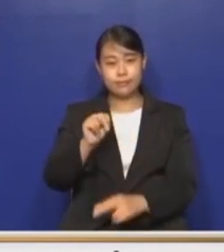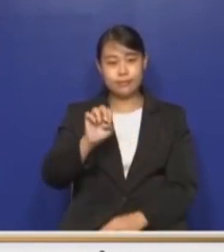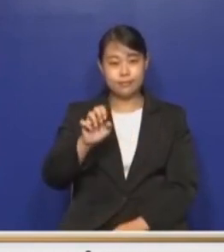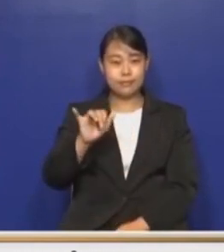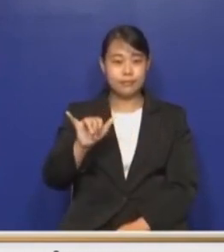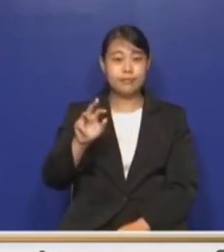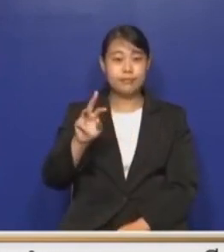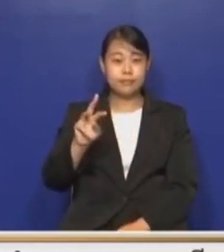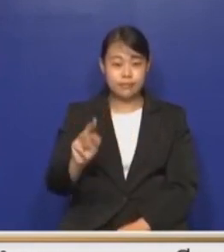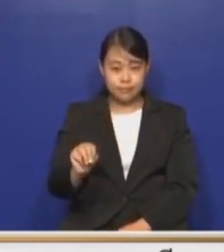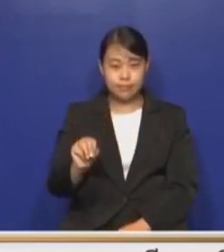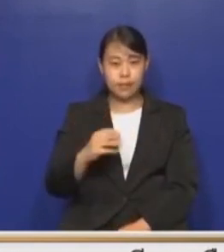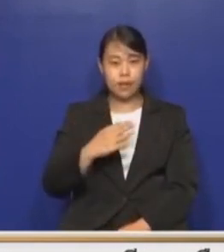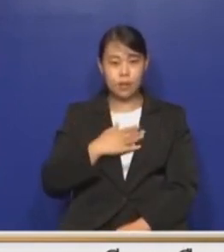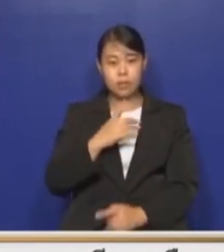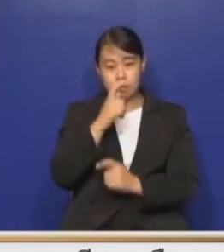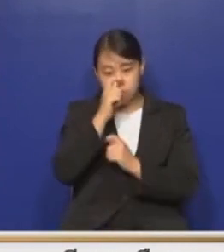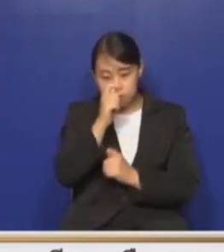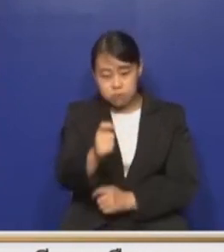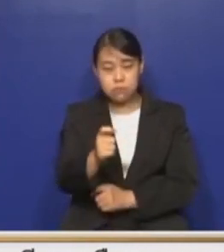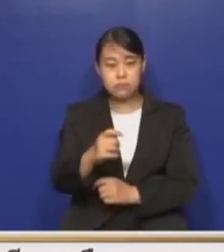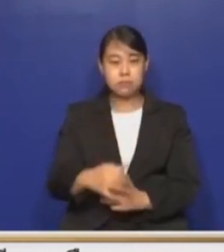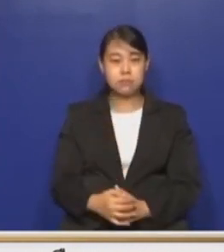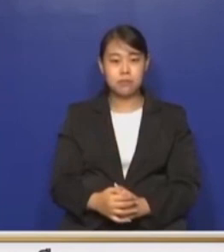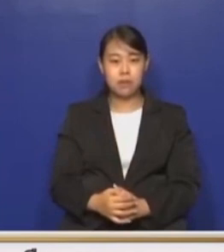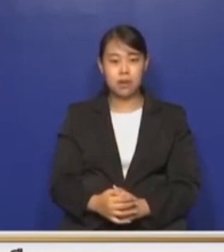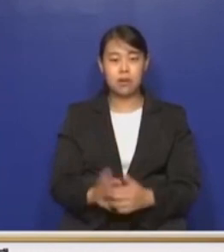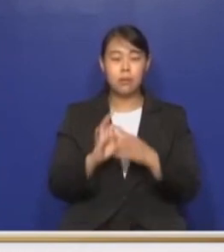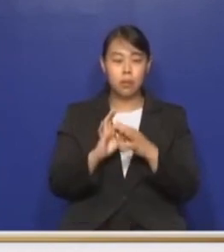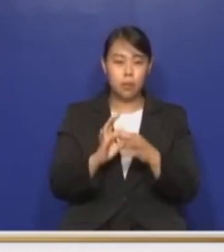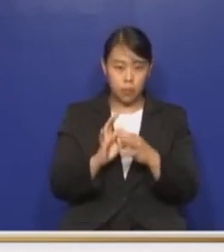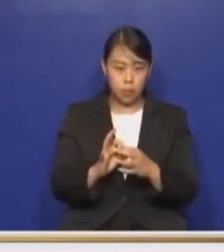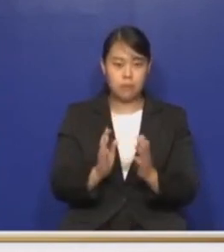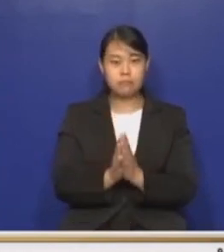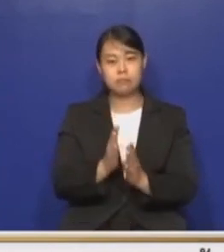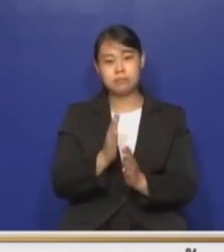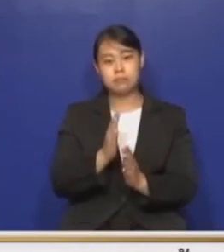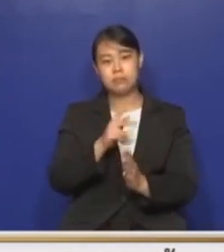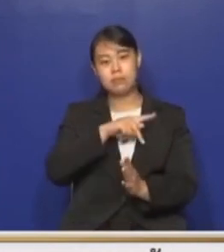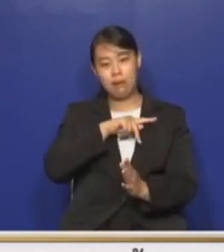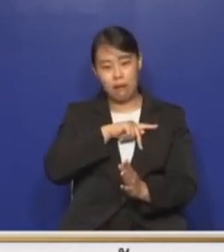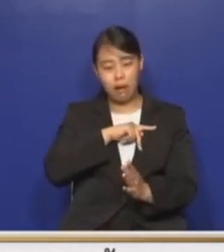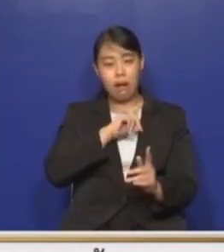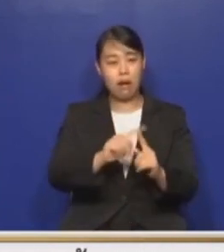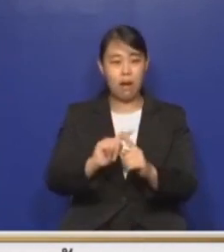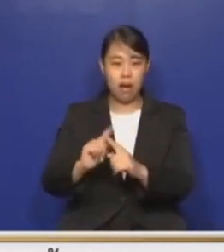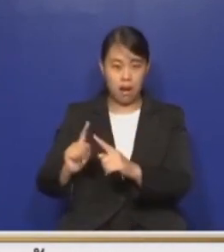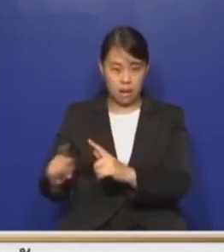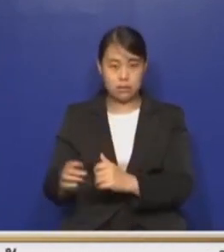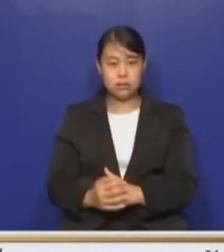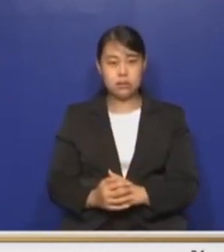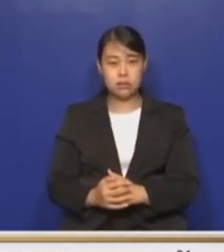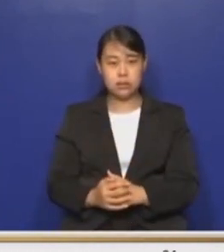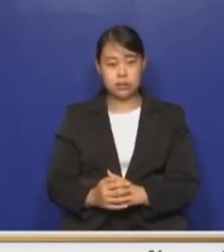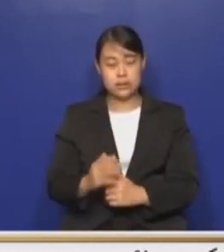เอณเฝraจร ๆ แล้วผมนัถอท่านมาก ให้คามห่วงปลืใหญ่ในผู้ส aspirảในcurrent นohจร ๆ เรื่องนี้เป็ทเรื่องน่าชemics